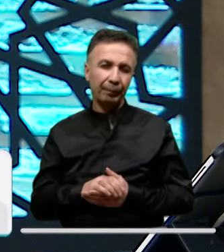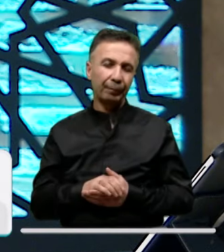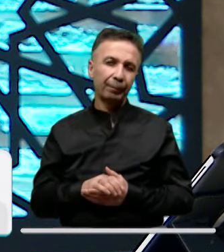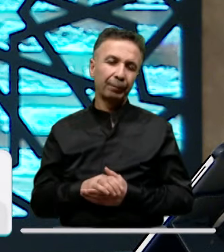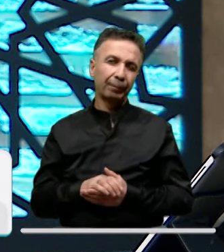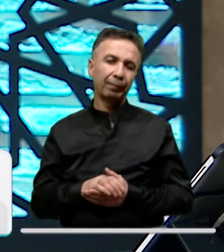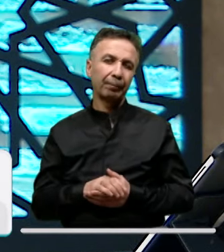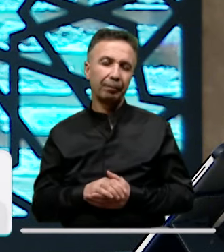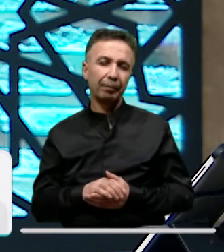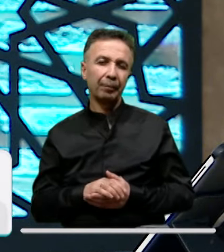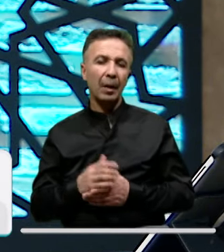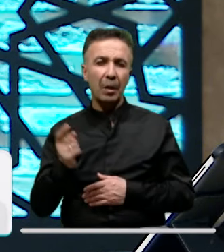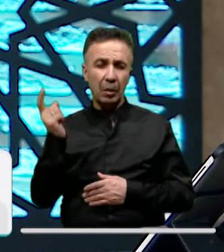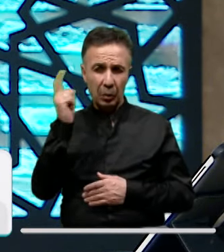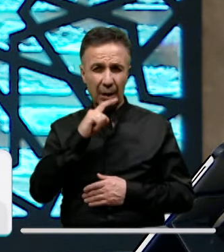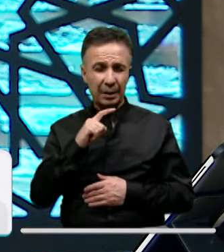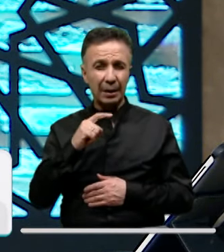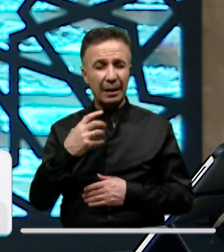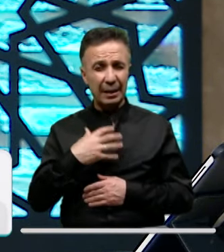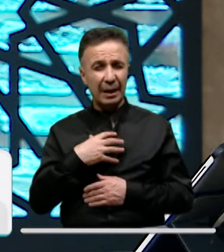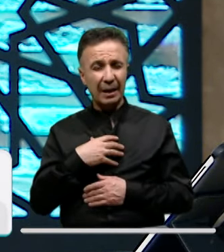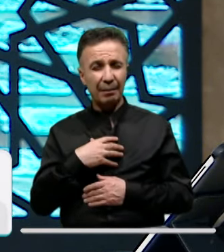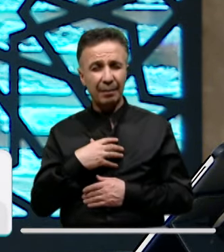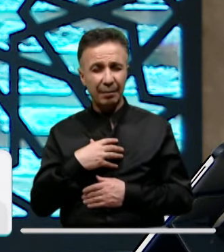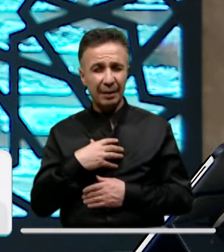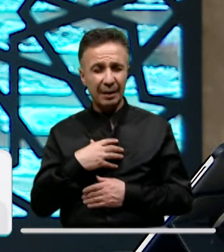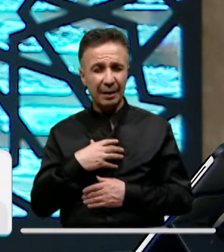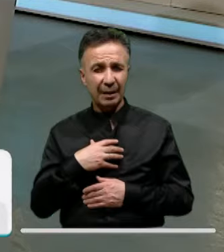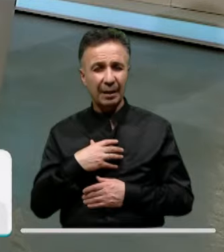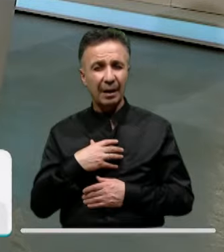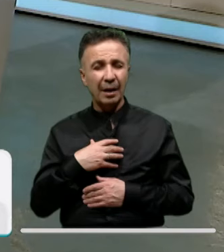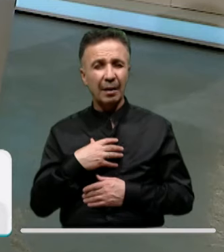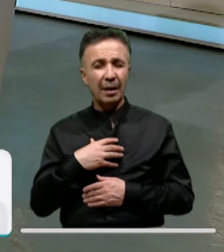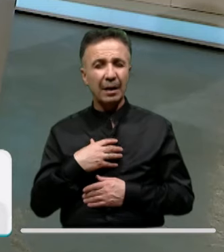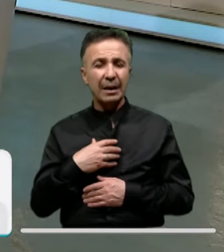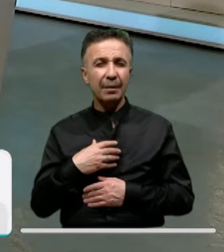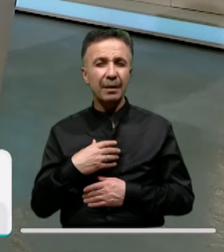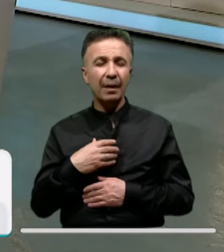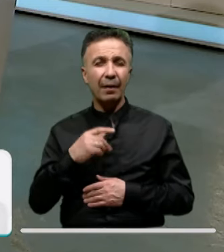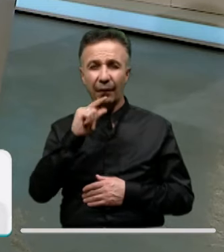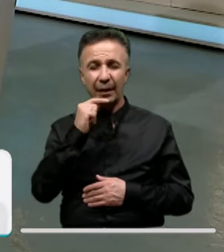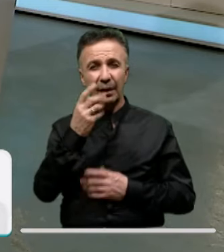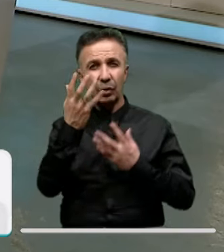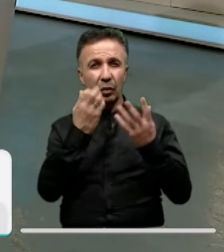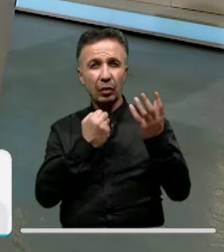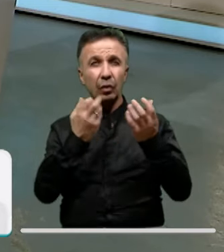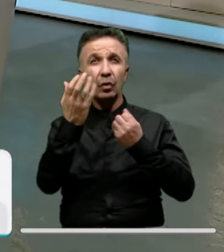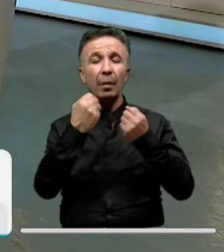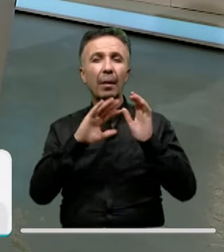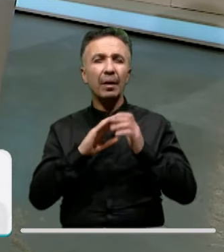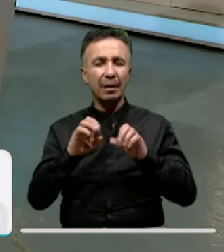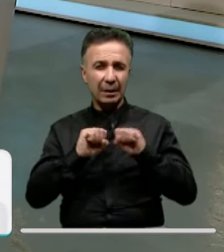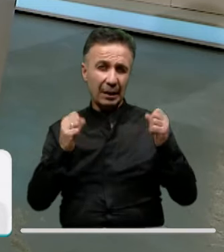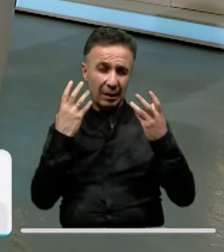başkaları musallat olacak. Dolayısıyla şahsımıza ait arazilere de girebilirler veyahut kimse toplamaz ise ziyan olacak bu kadar fındık